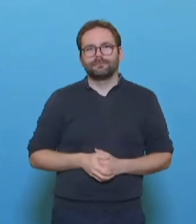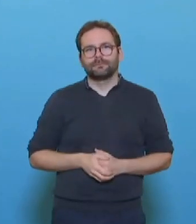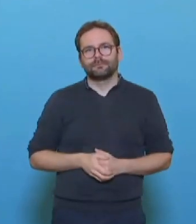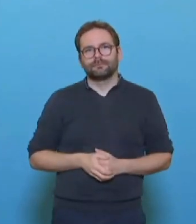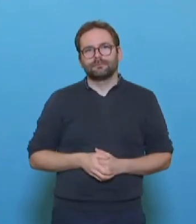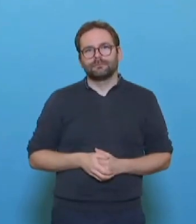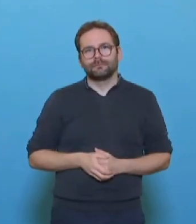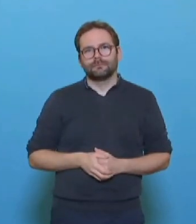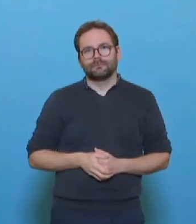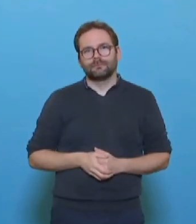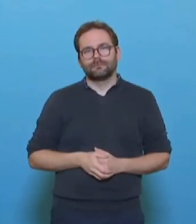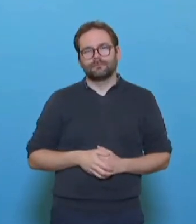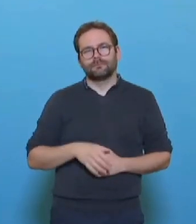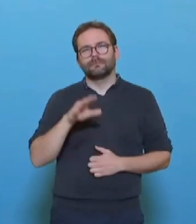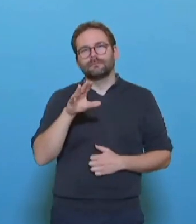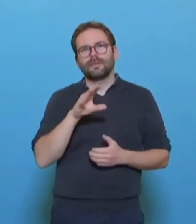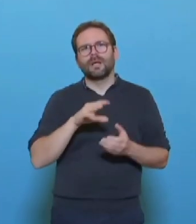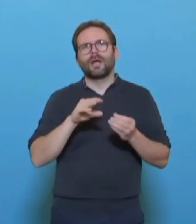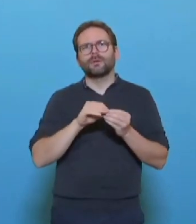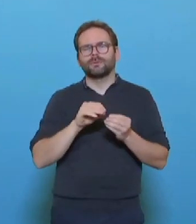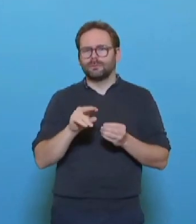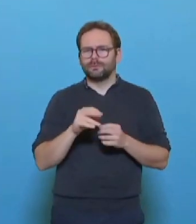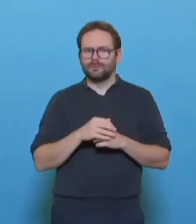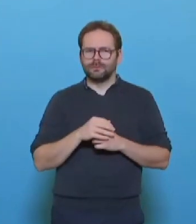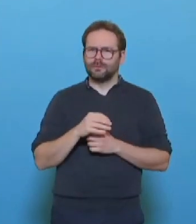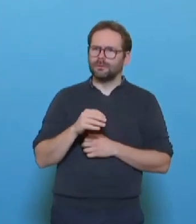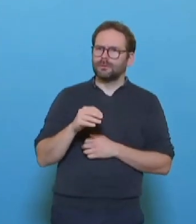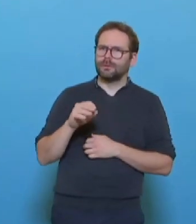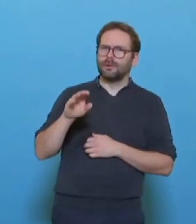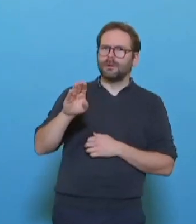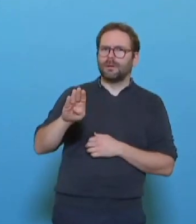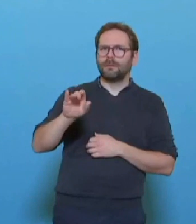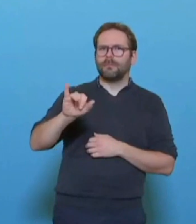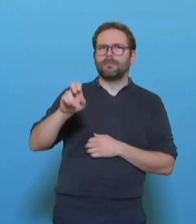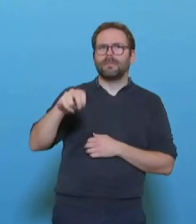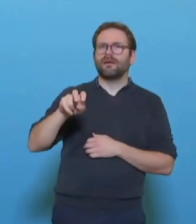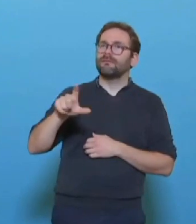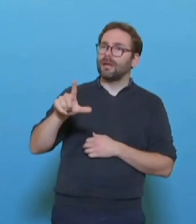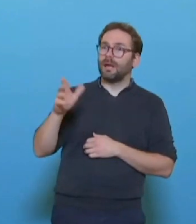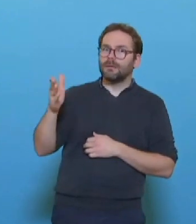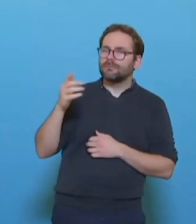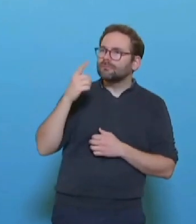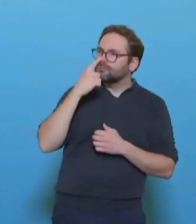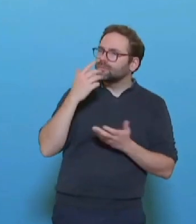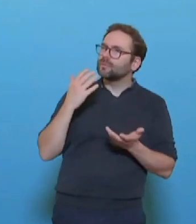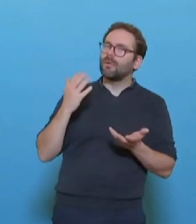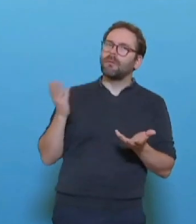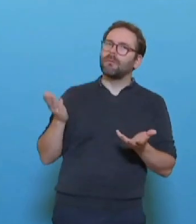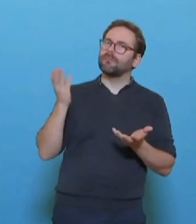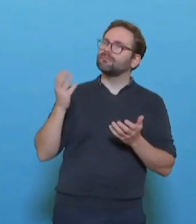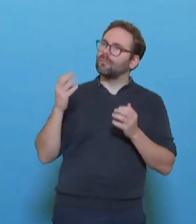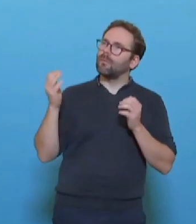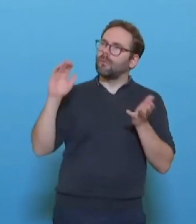J'ajoute que je découvre chez Julien Bainvel, que je tenais jusque-là plutôt en estime, je pouvais